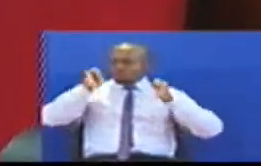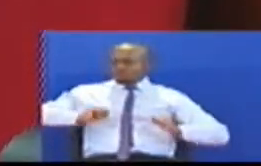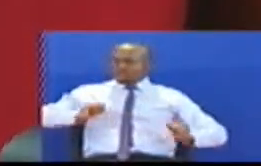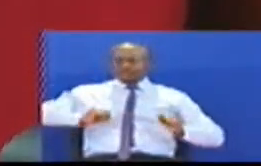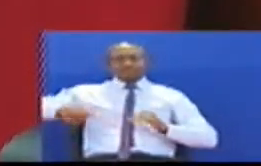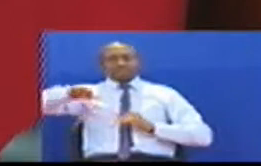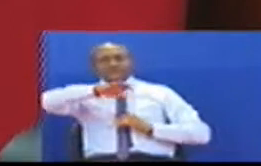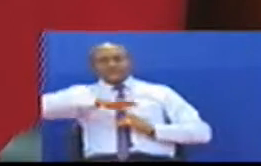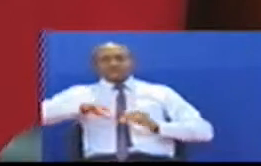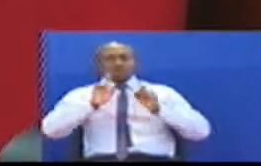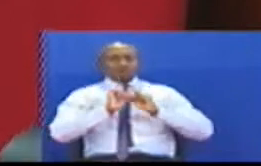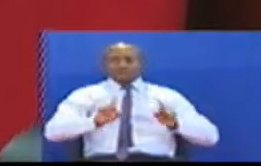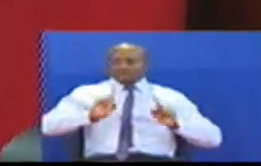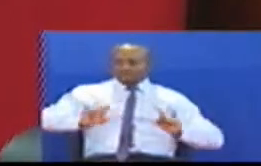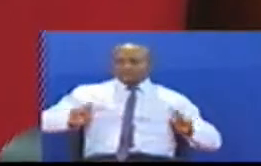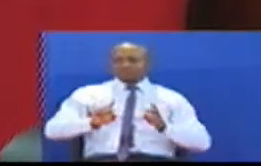mbalimbali. Lakini